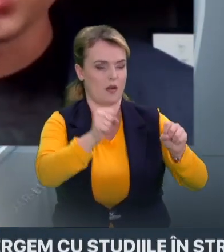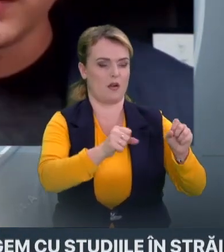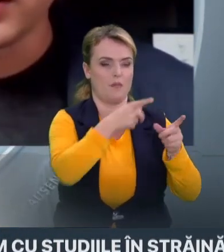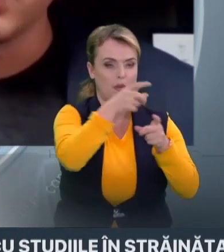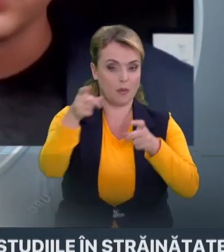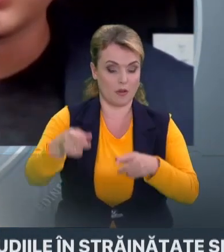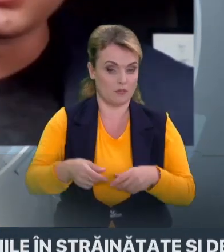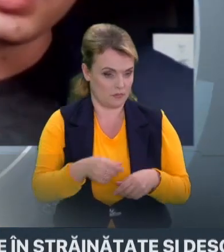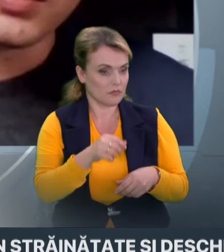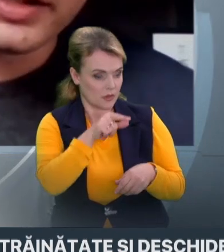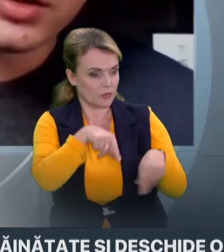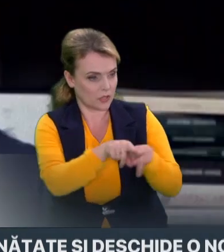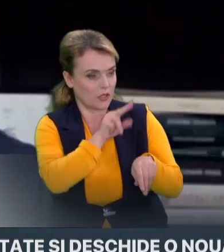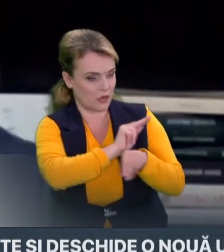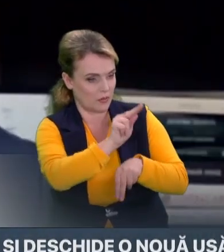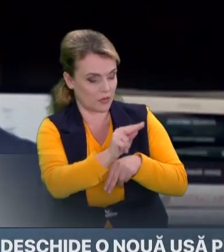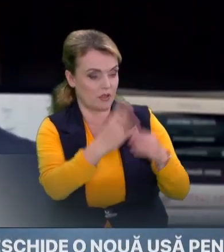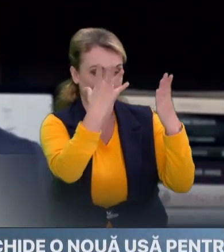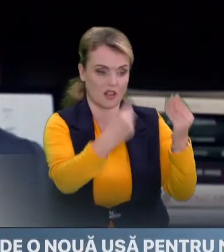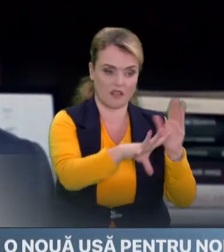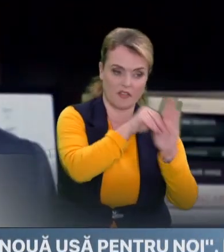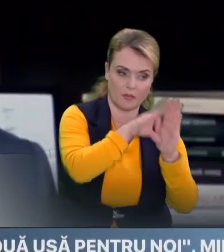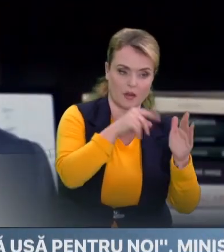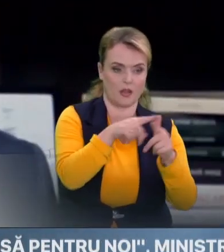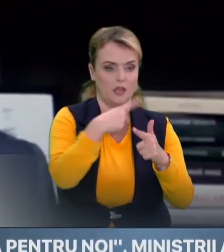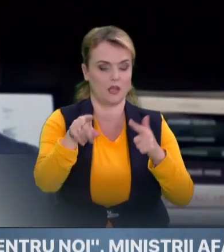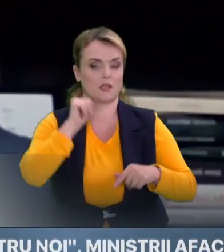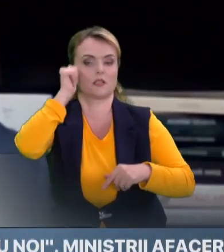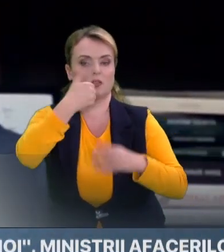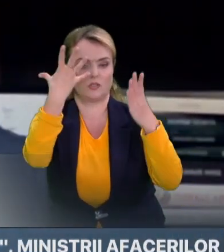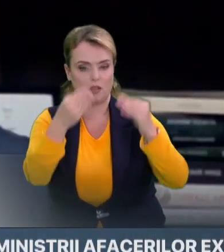pericol pentru civili, chiar în ziua alegerilor sau a doua zi după alegeri.